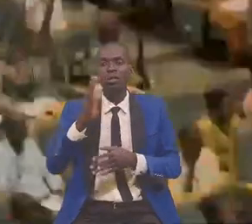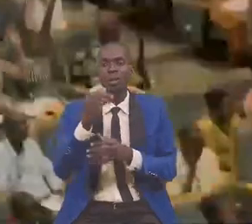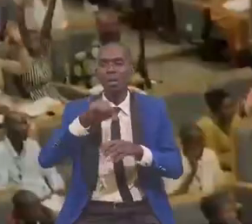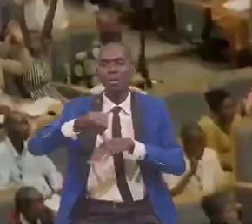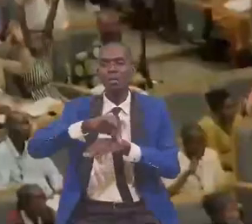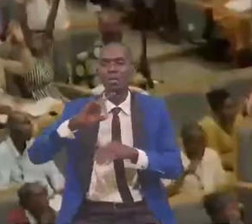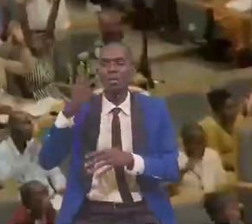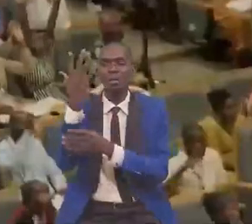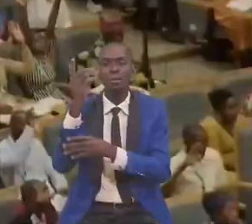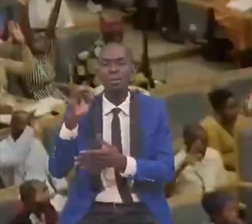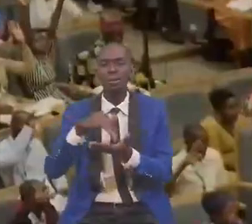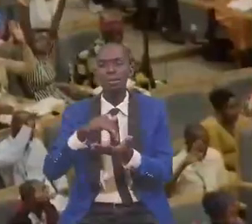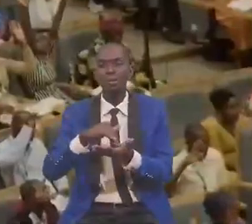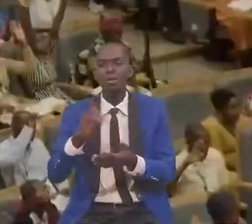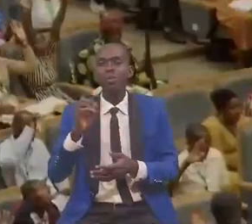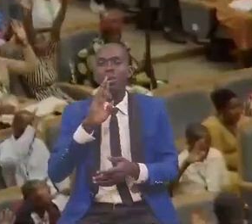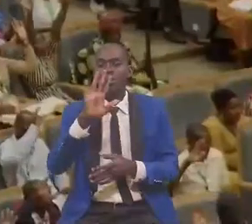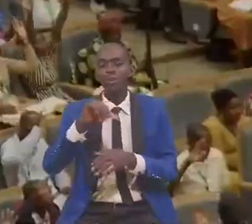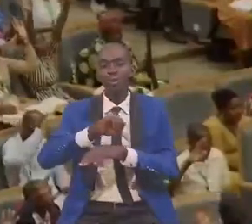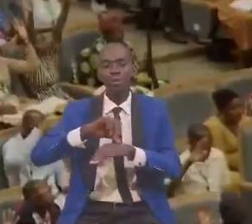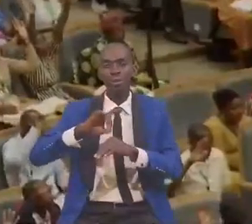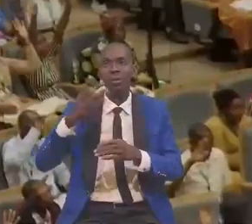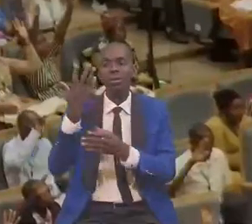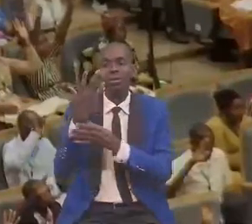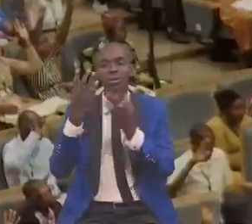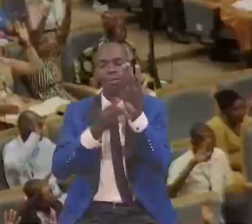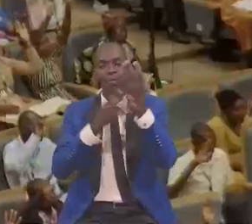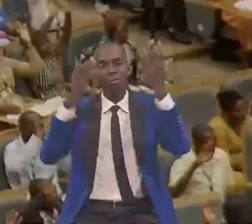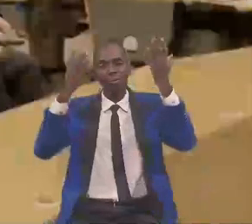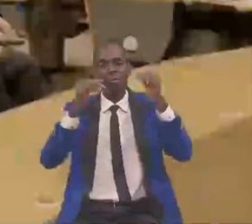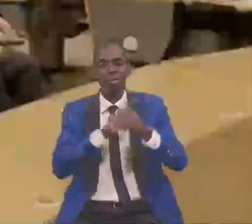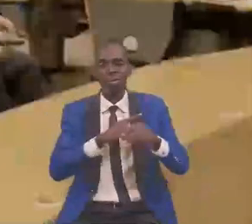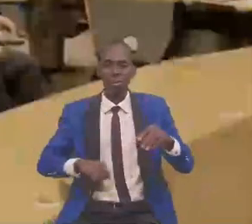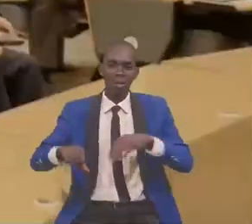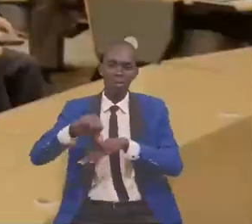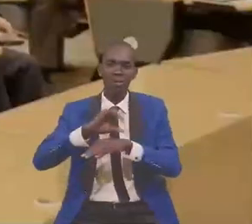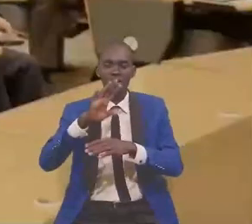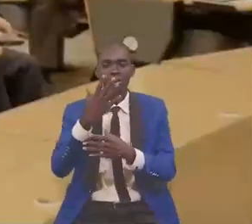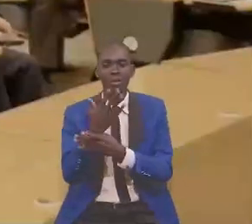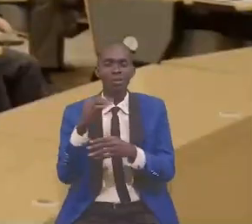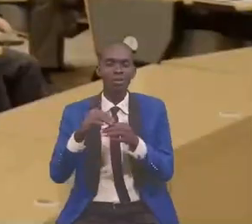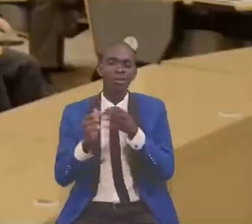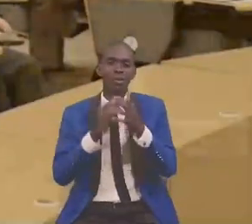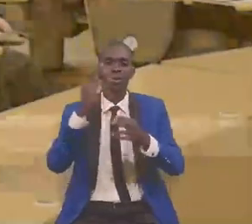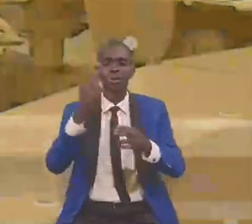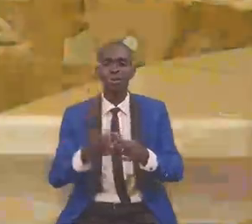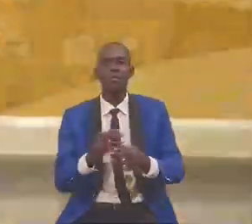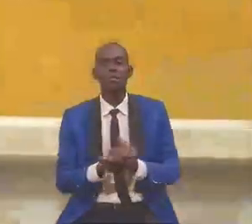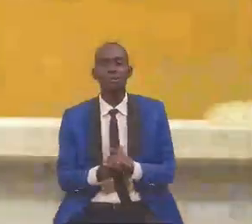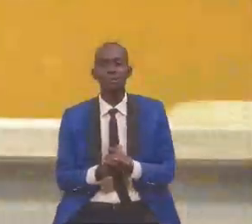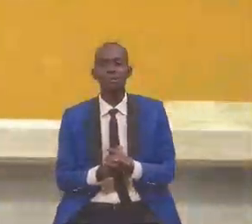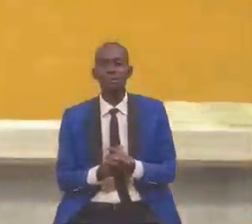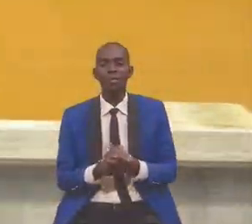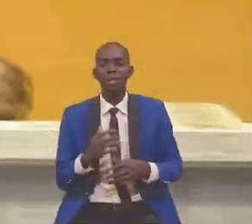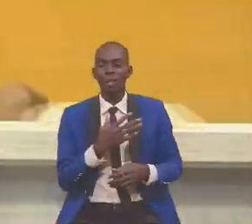Où sont-elles? Le Seigneur, tout ointe tes mains. Et les malades seront guéris au nom